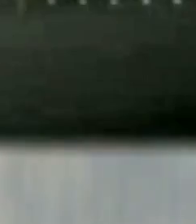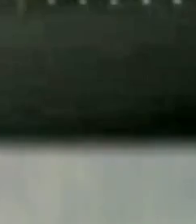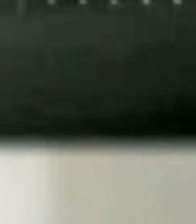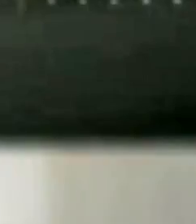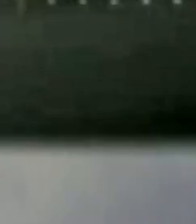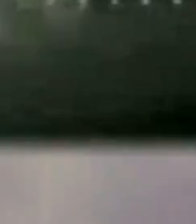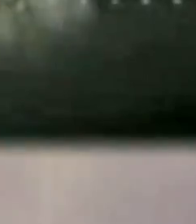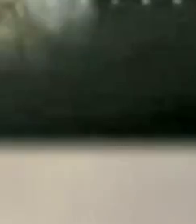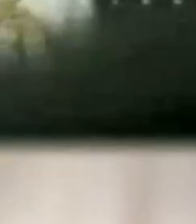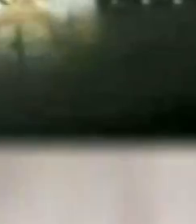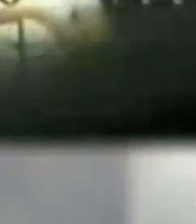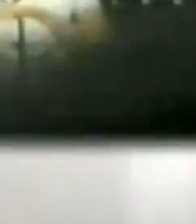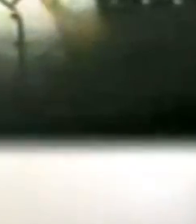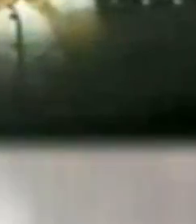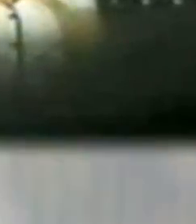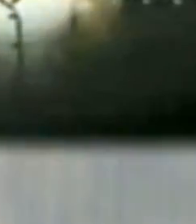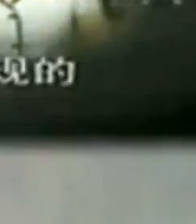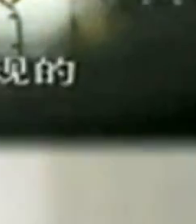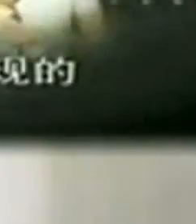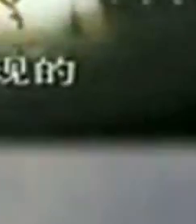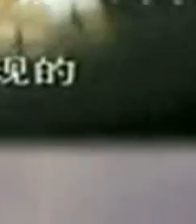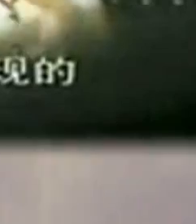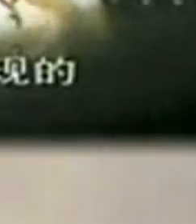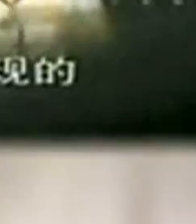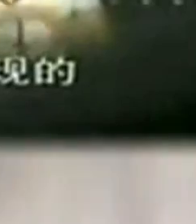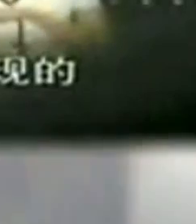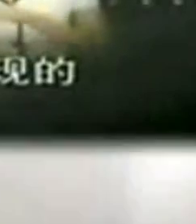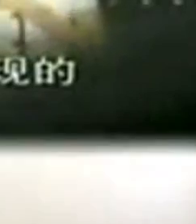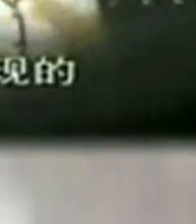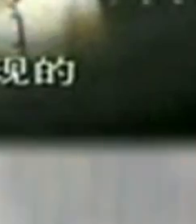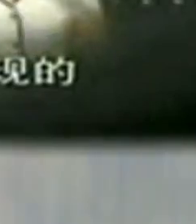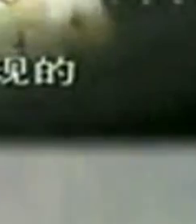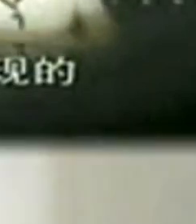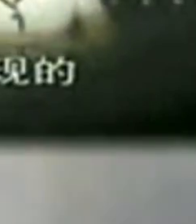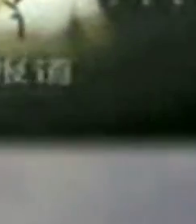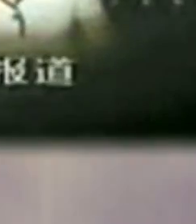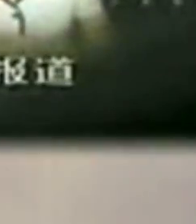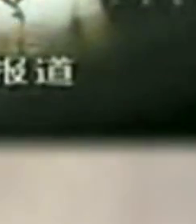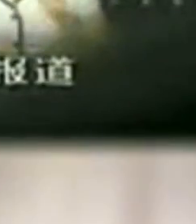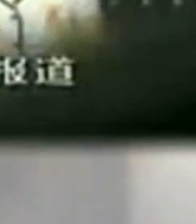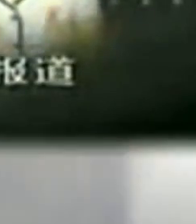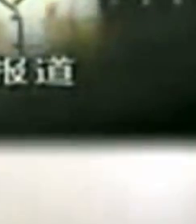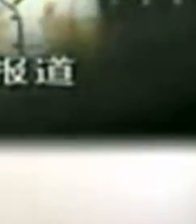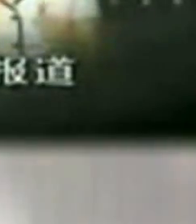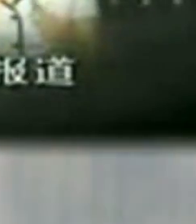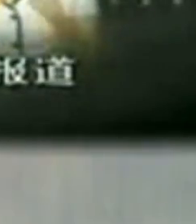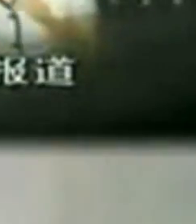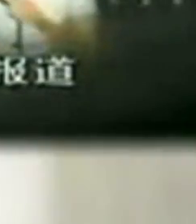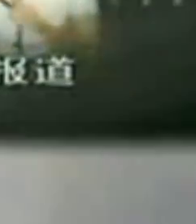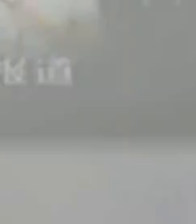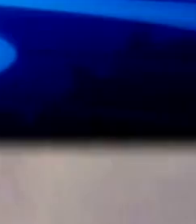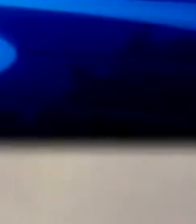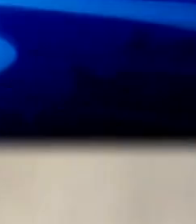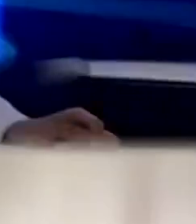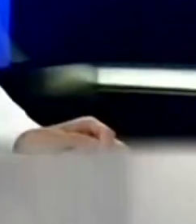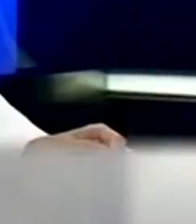欢迎打开新闻周刊，本周呢新闻很多，但其中有一种新闻是持续出现的，那就是各地高考文理科状元的报